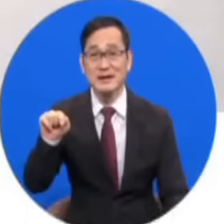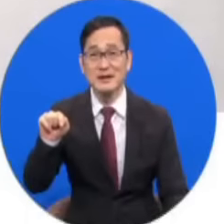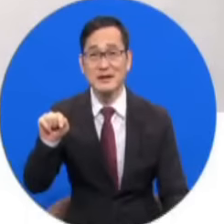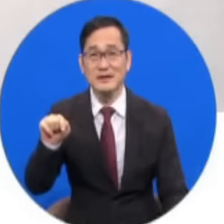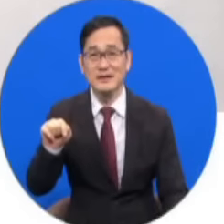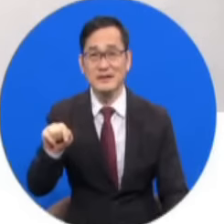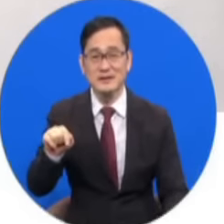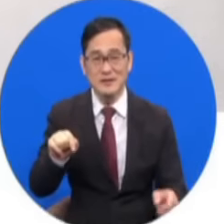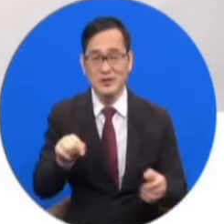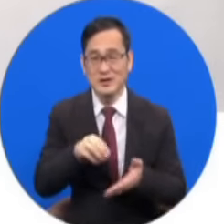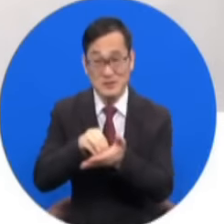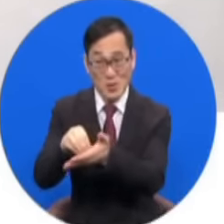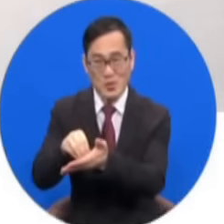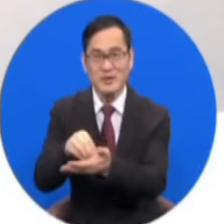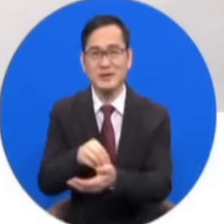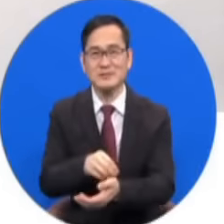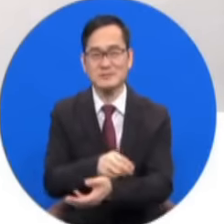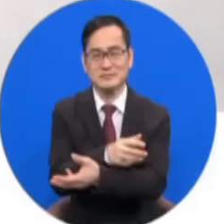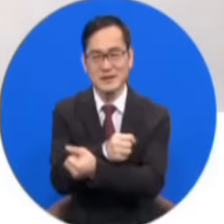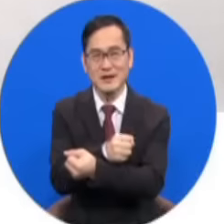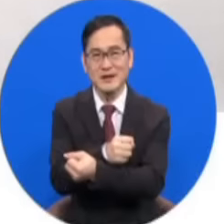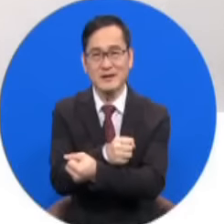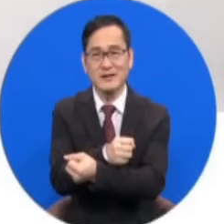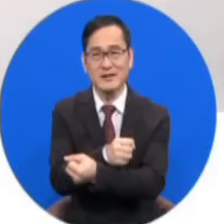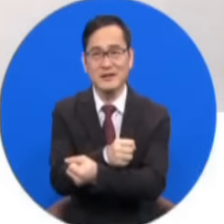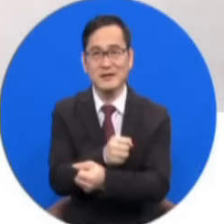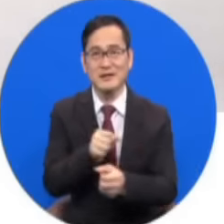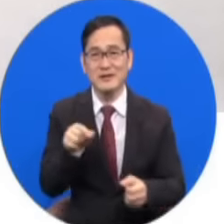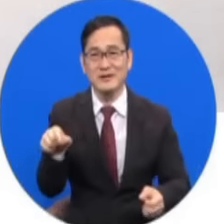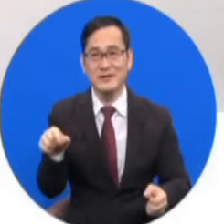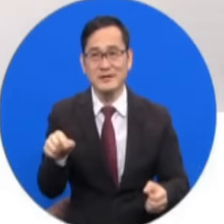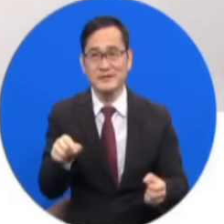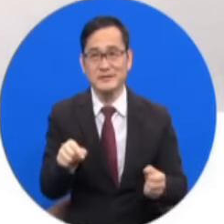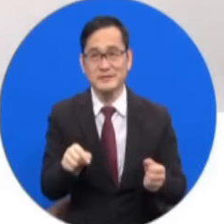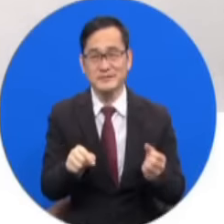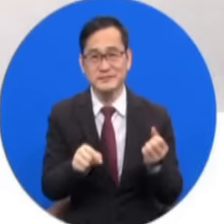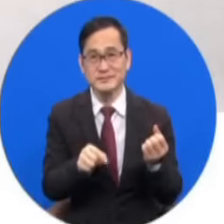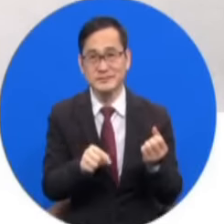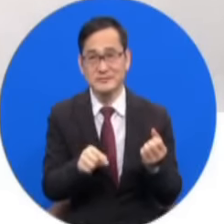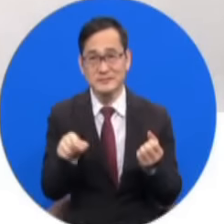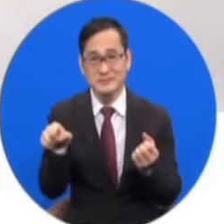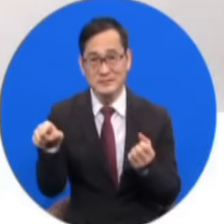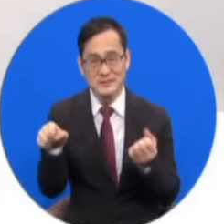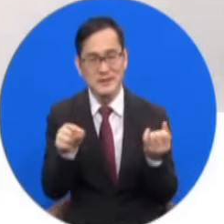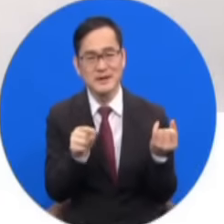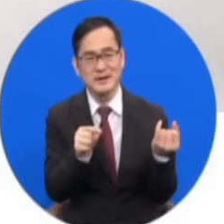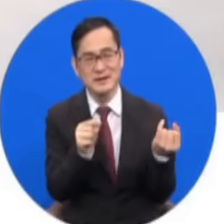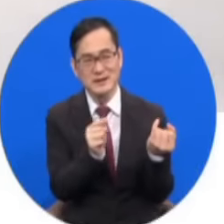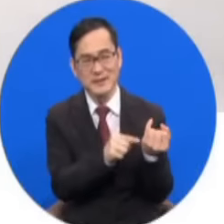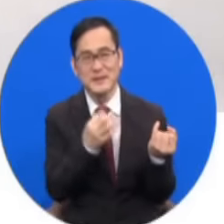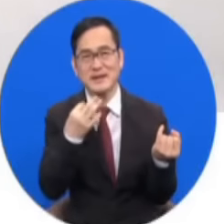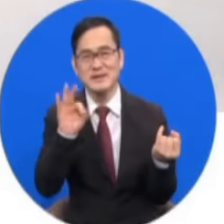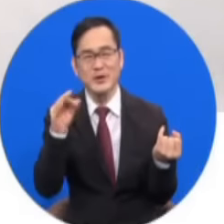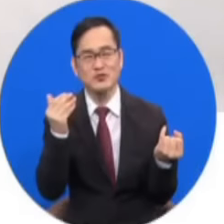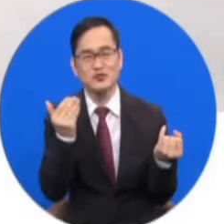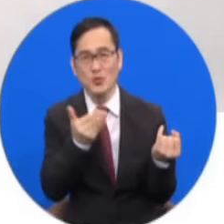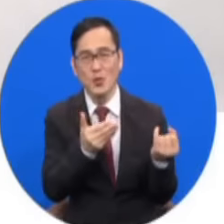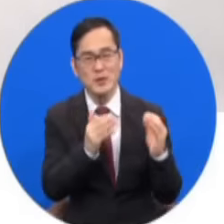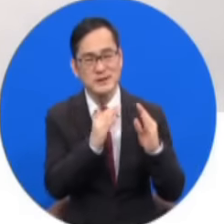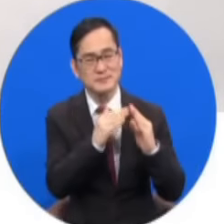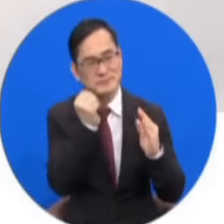에어 BMB 아주 특별하게 굉장히 그 믿을 만한 그러한 그 에어 bmb 네 정에